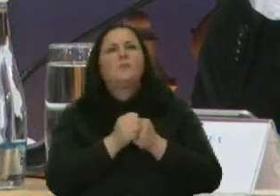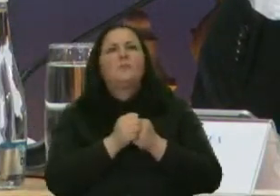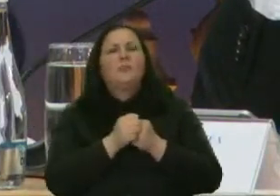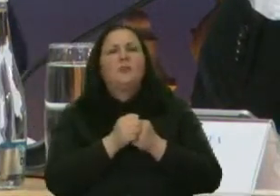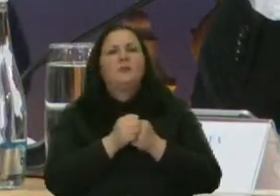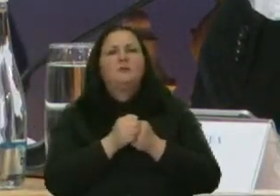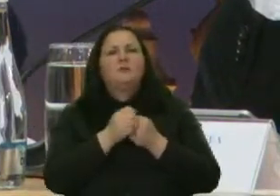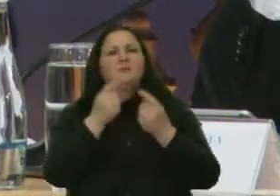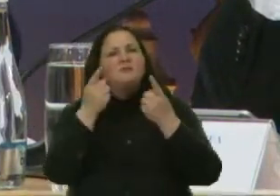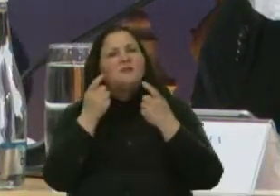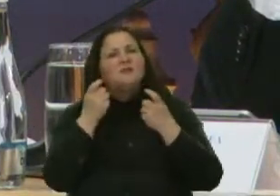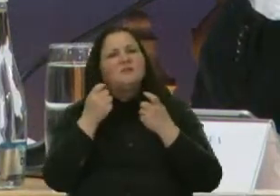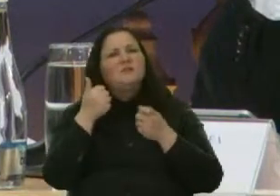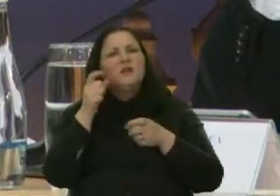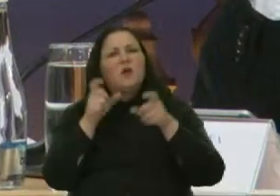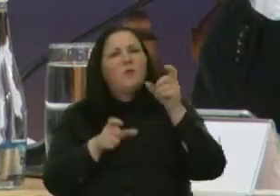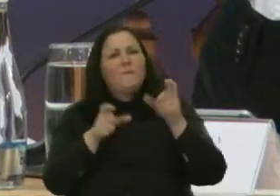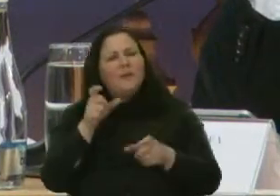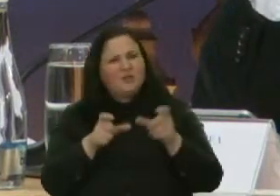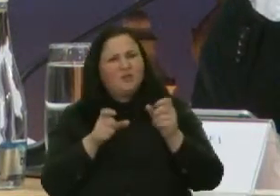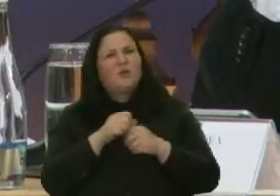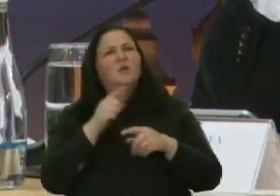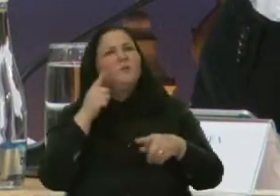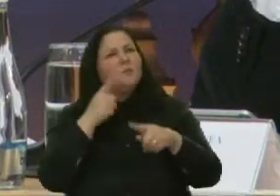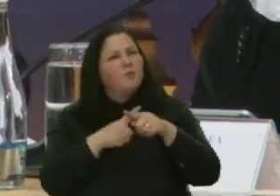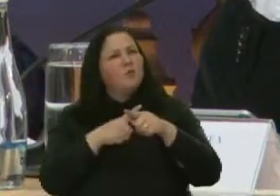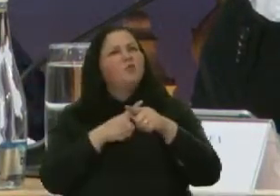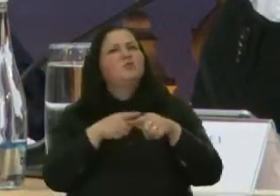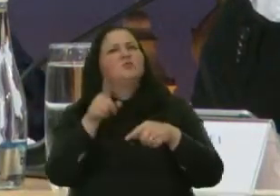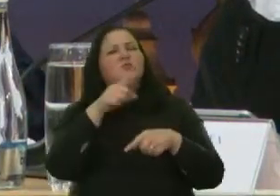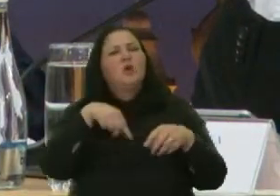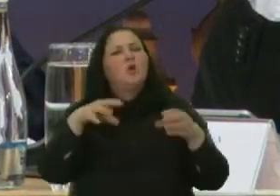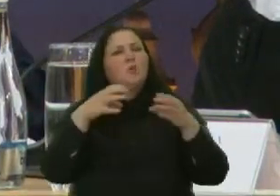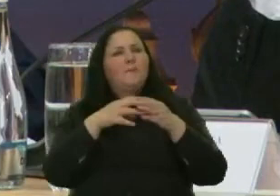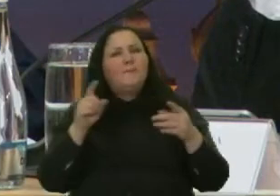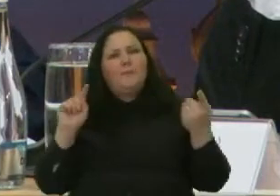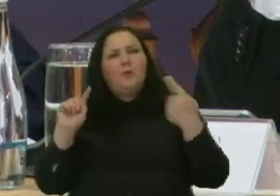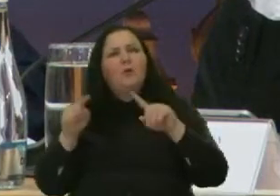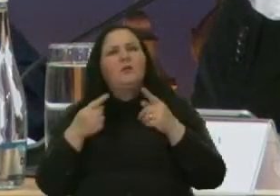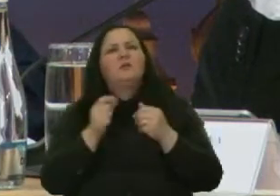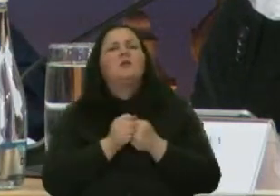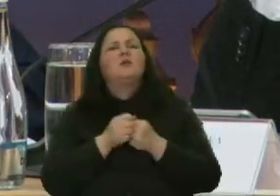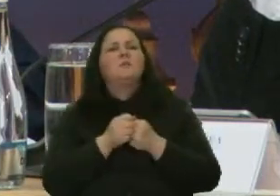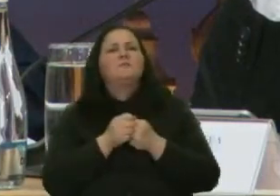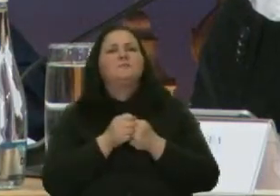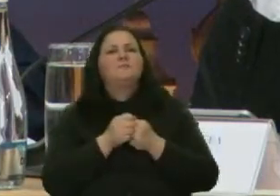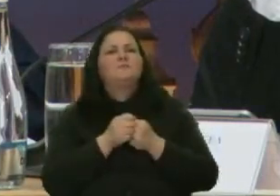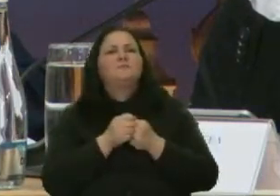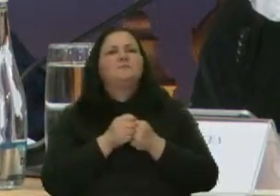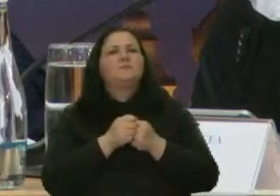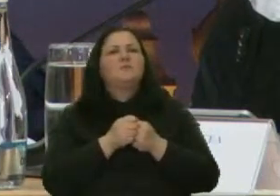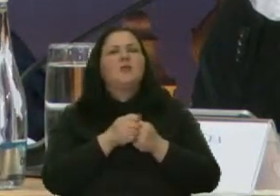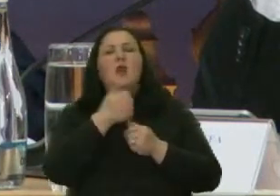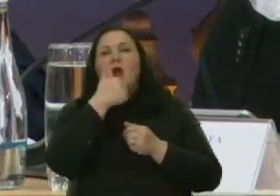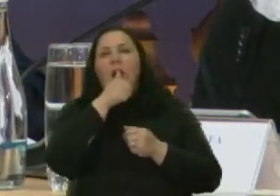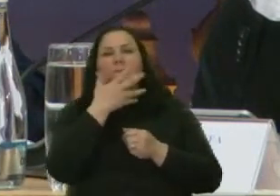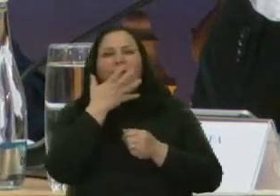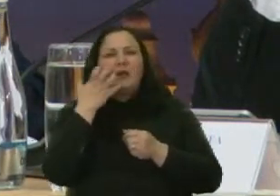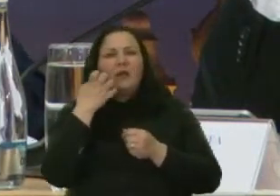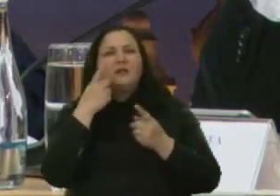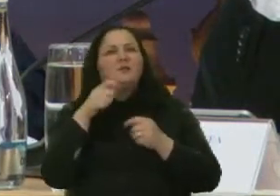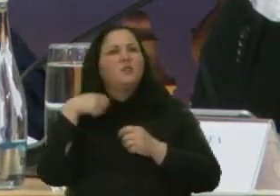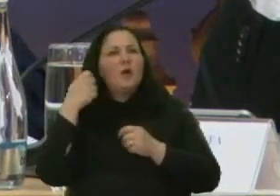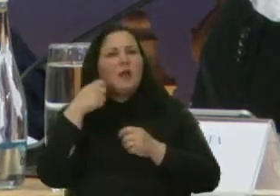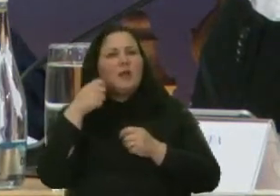Civilă și de la o persoană care a fost prezentă la dezbatere publică pe această temă a implementării arealului natural orea Baciu apă caldă în toaletele